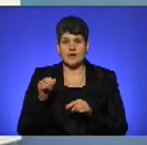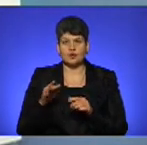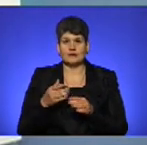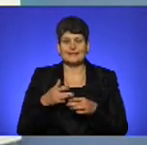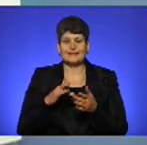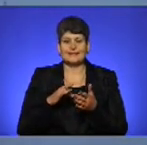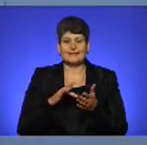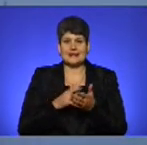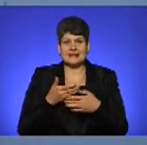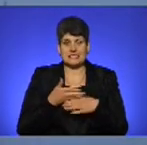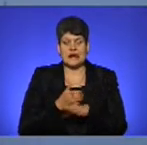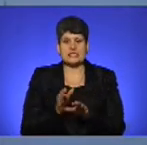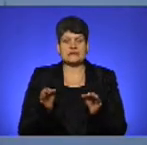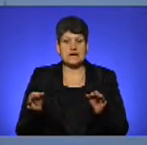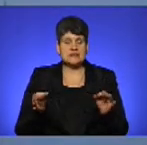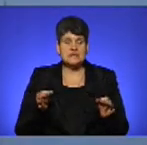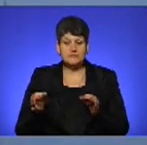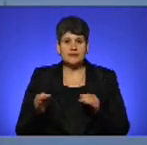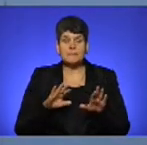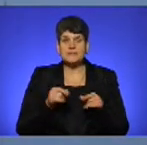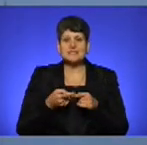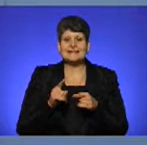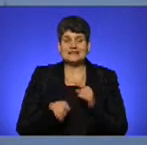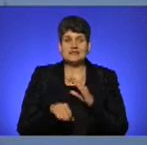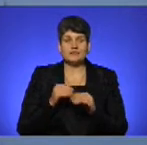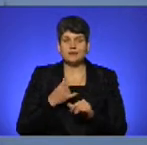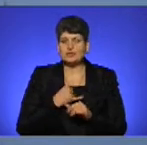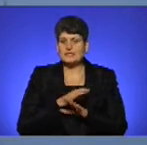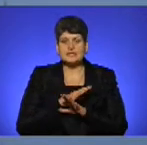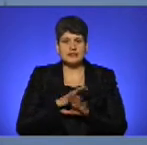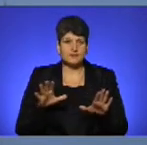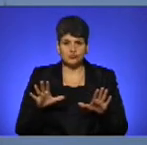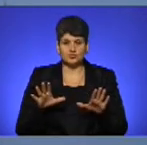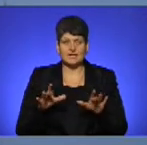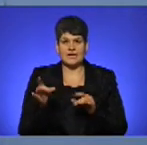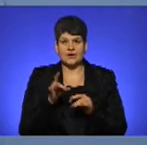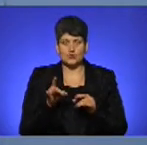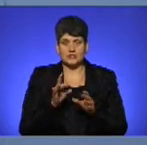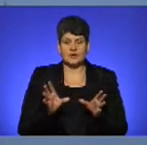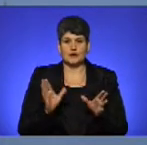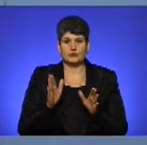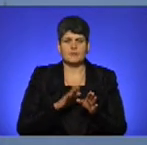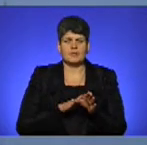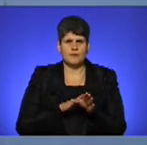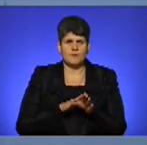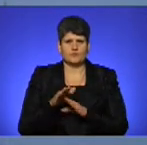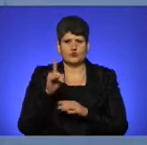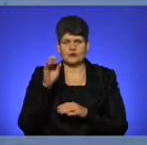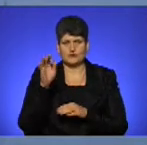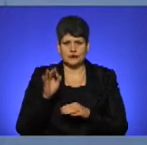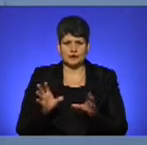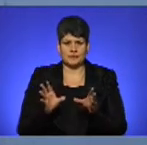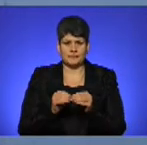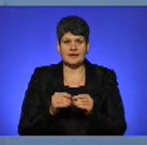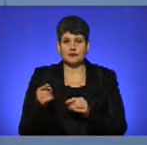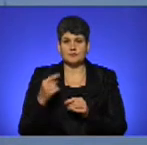децентралізації? Після цих виборів у нас не буде ще жодного району, який буде на 100% покритий об'єднаними територіальними громадами. Натомість Тернопільщина